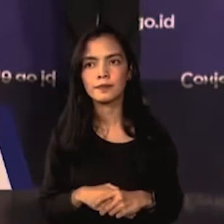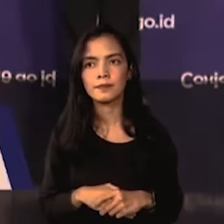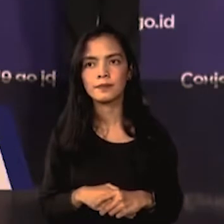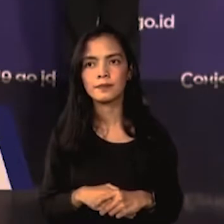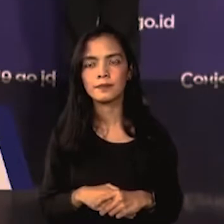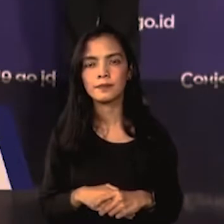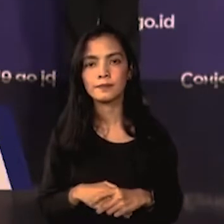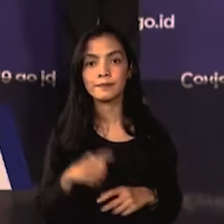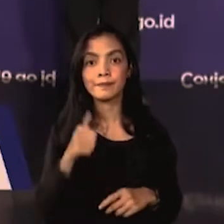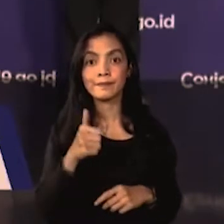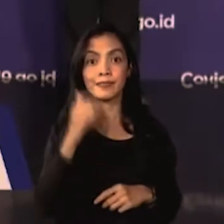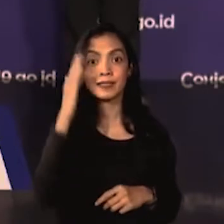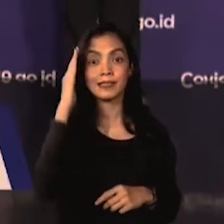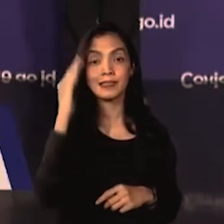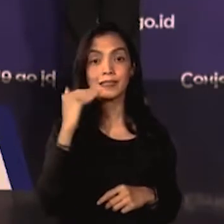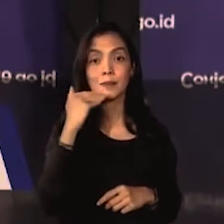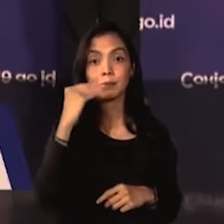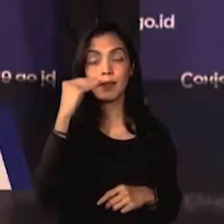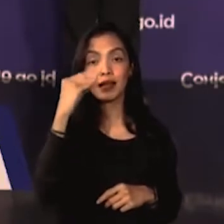Selamat pagi,